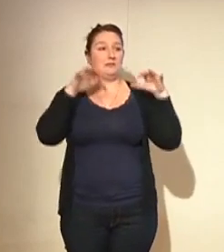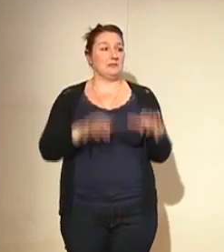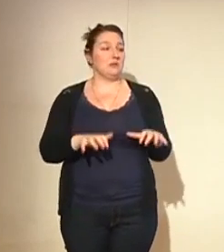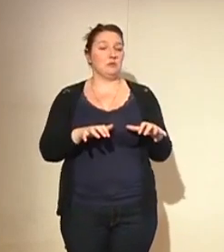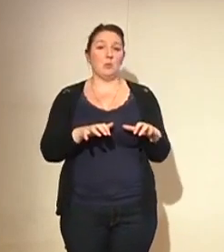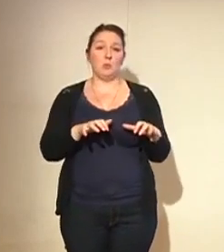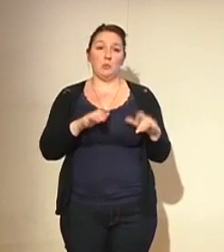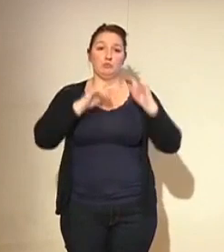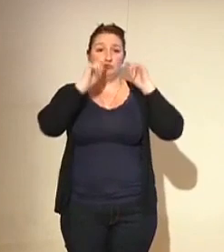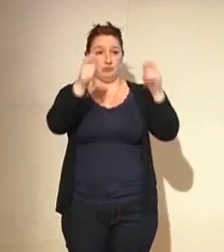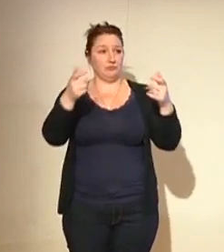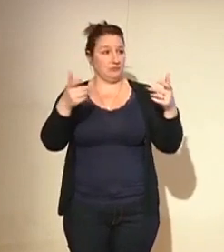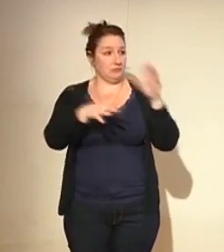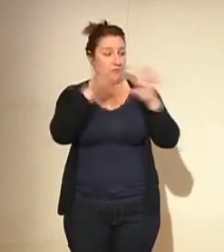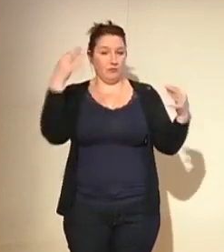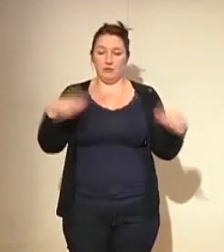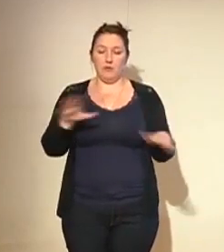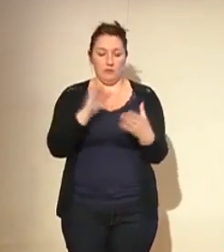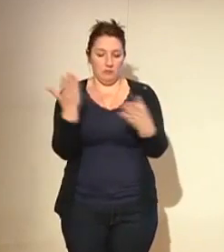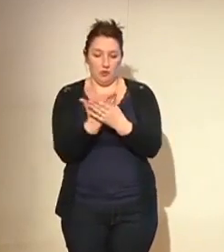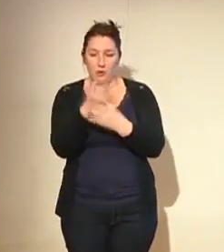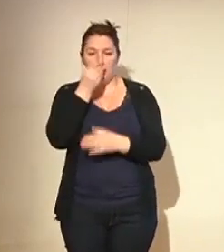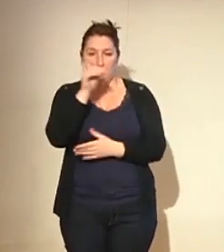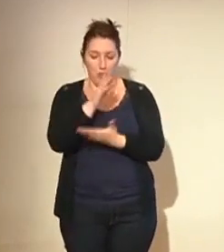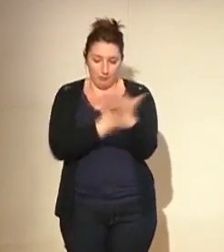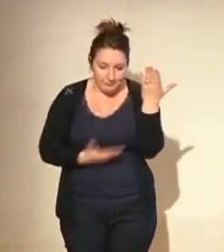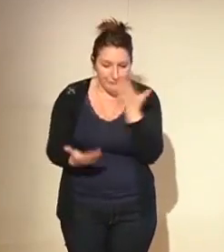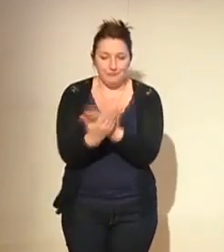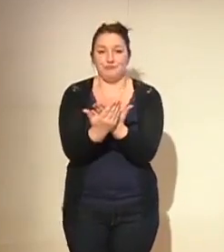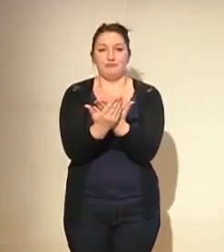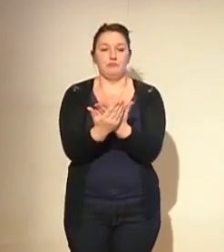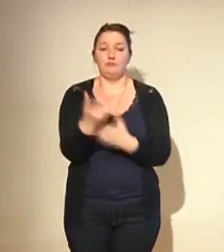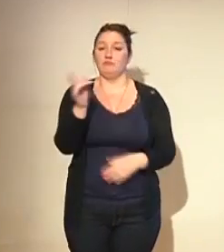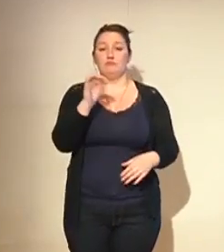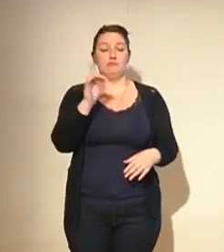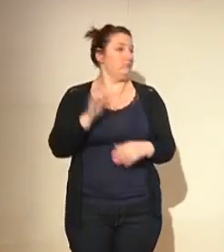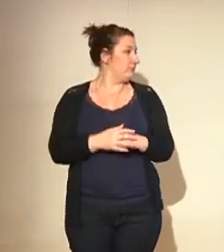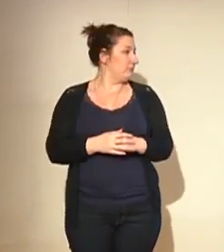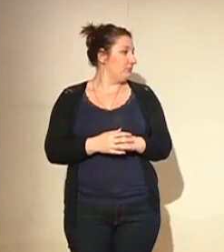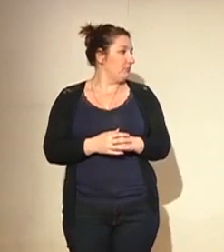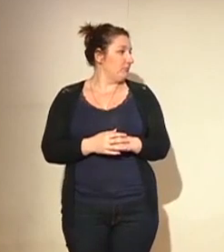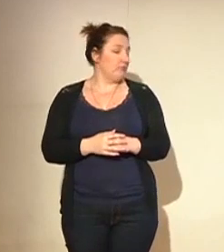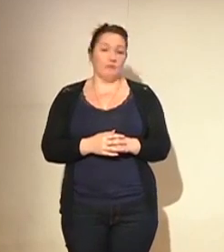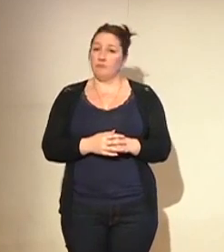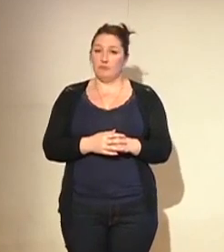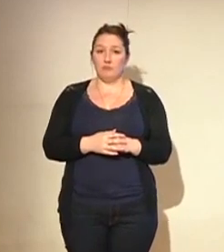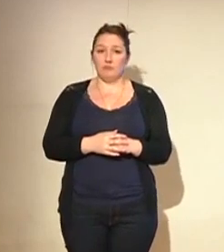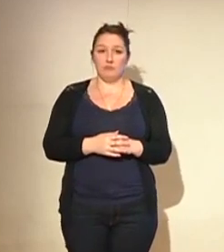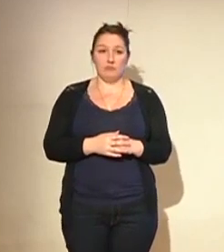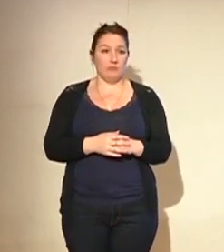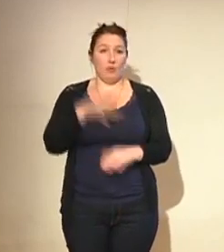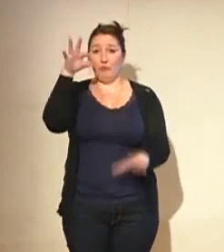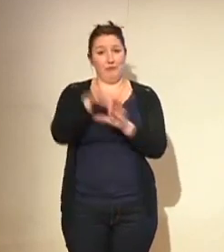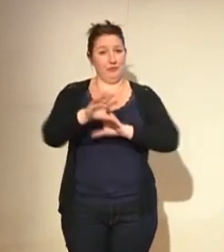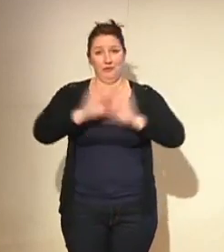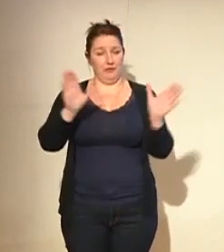d'administration je suis pas sur la bonne toc ah ben non y a rien d'autre donc c rien d'autre